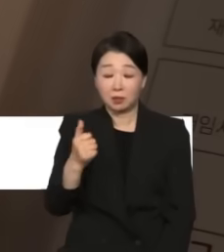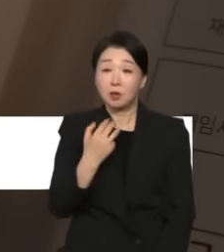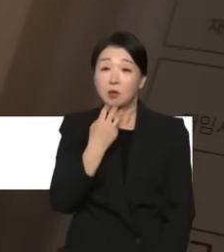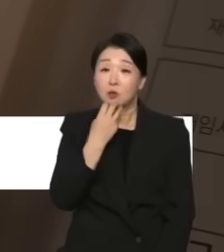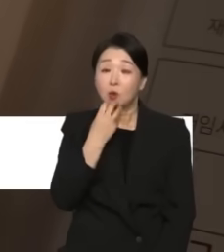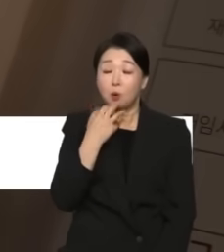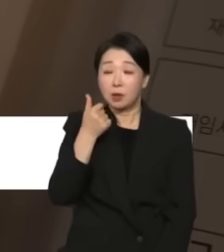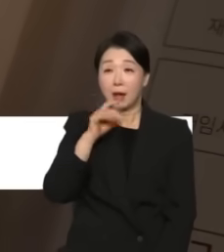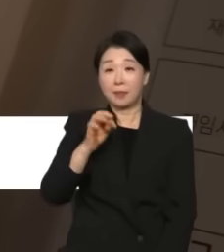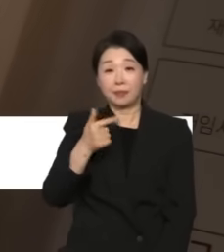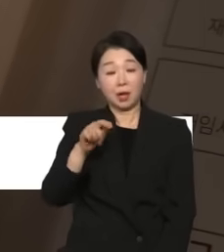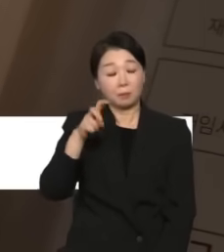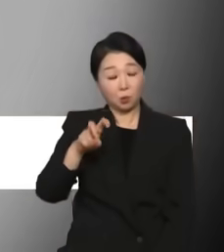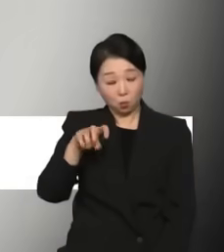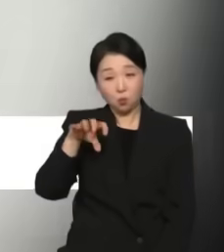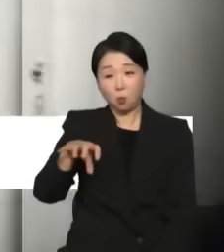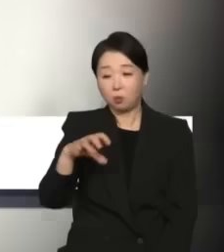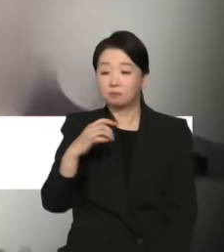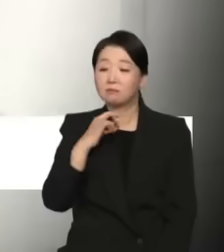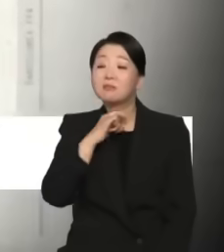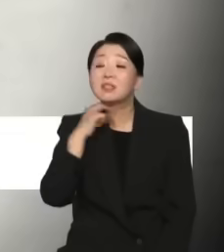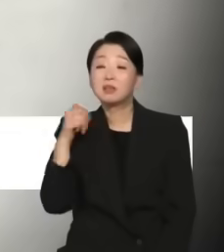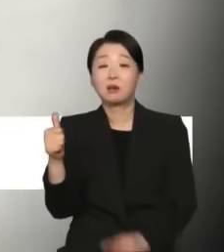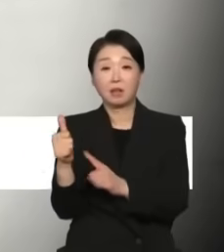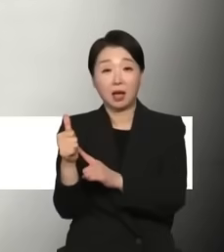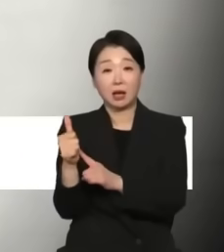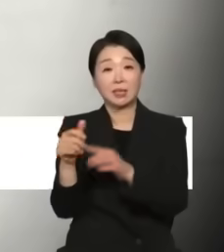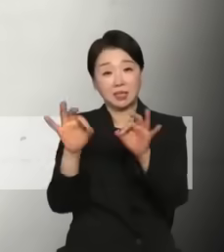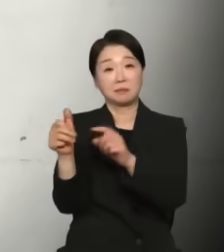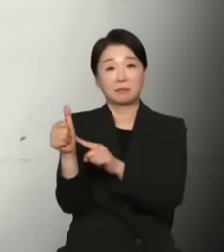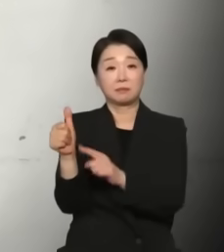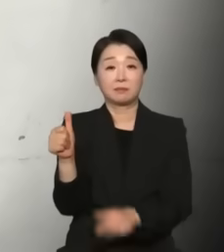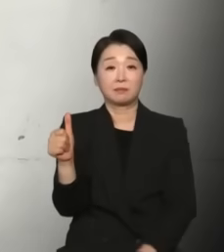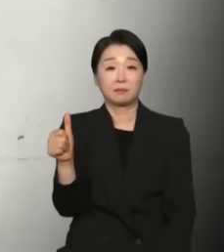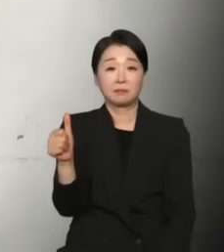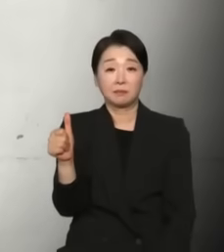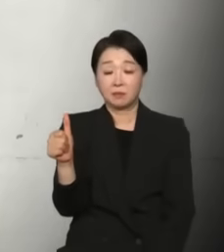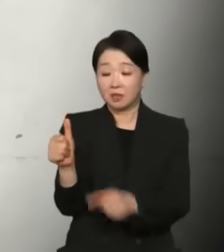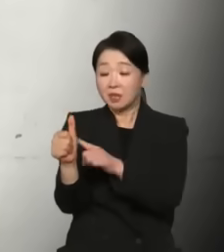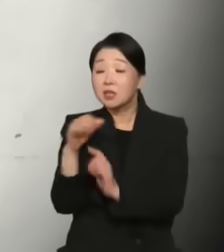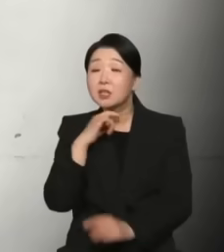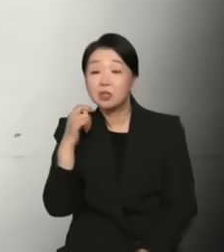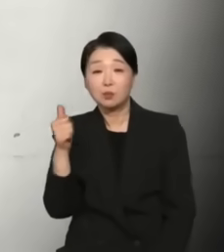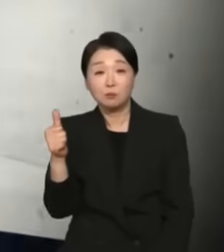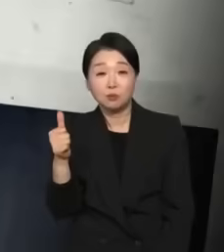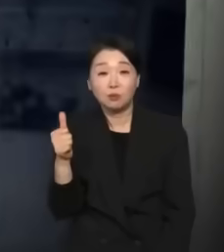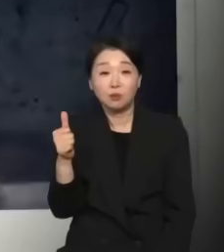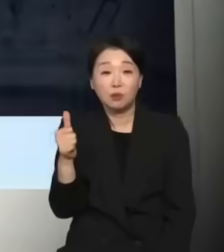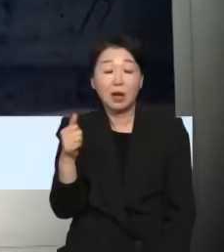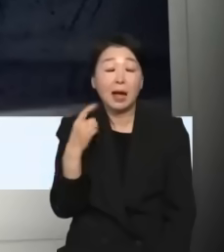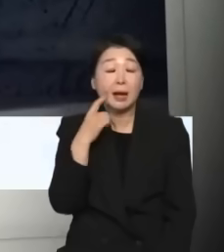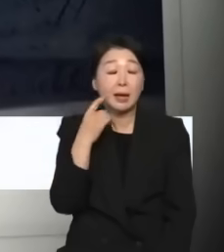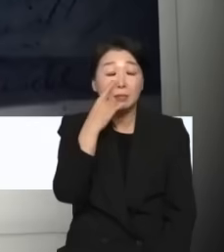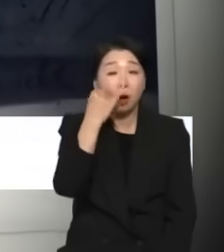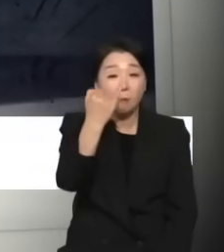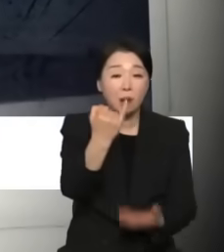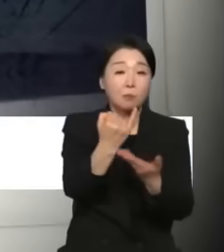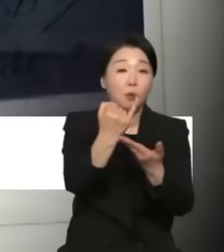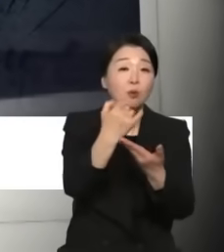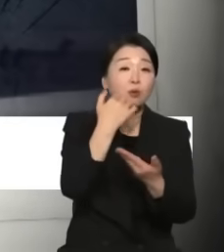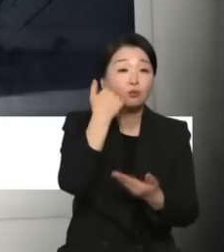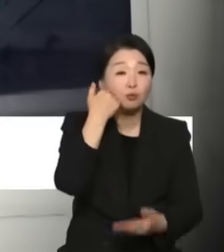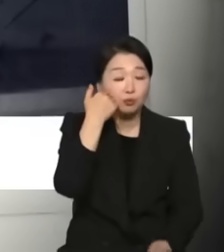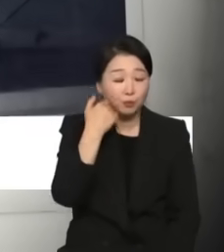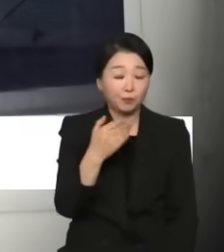한남동 소재 성당의 전 주임 신부 김모 씨였습니다. 그리고 김 전 신부가 양 어머니로 모시던 김 아니에스란